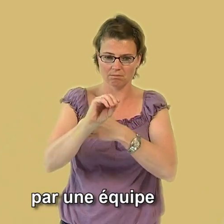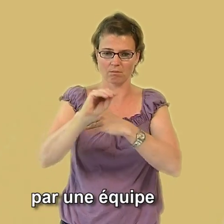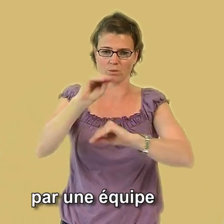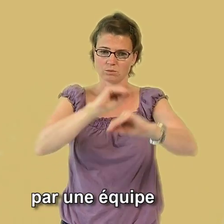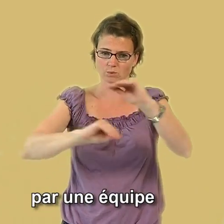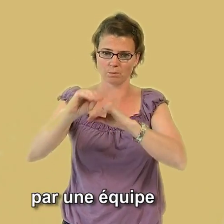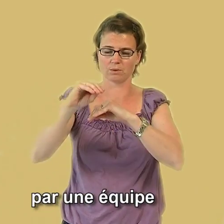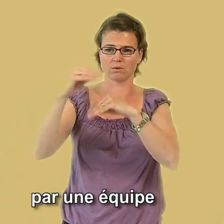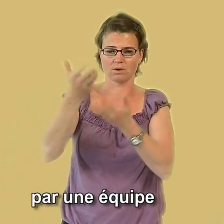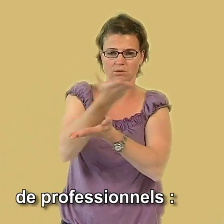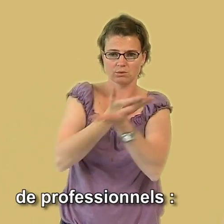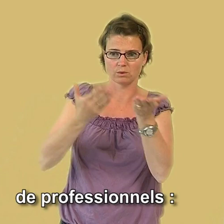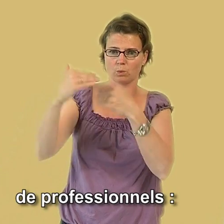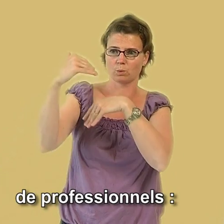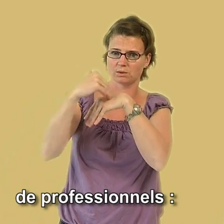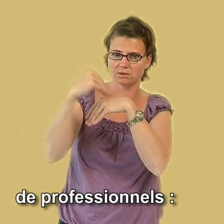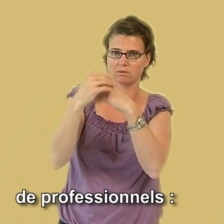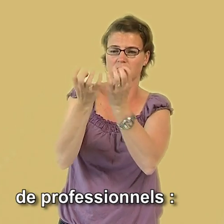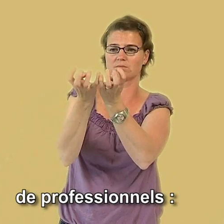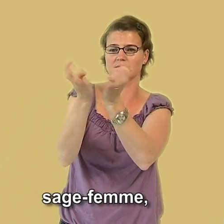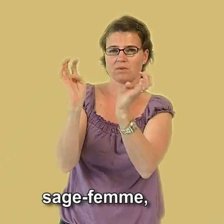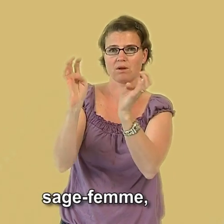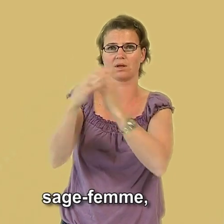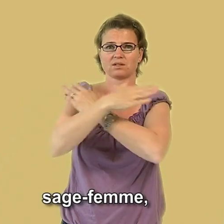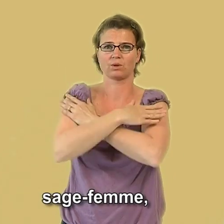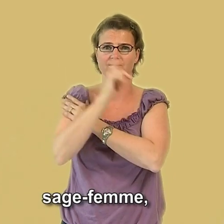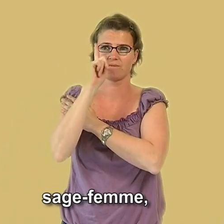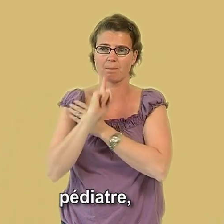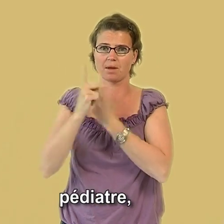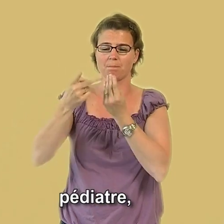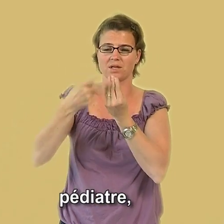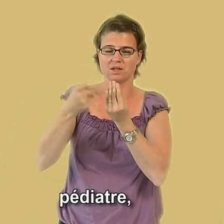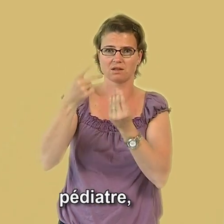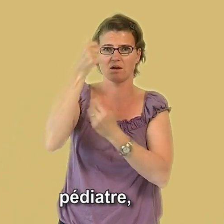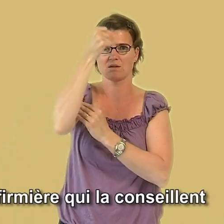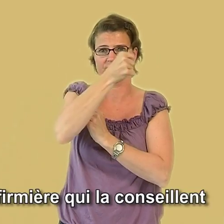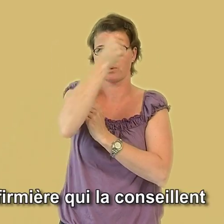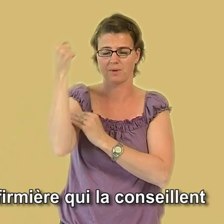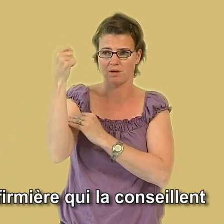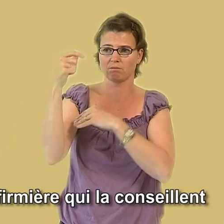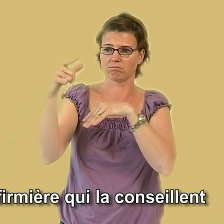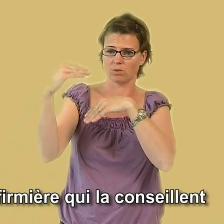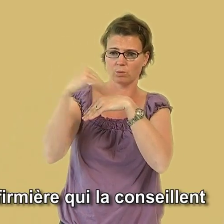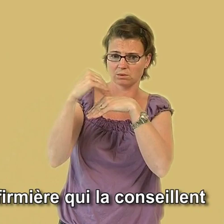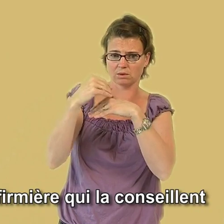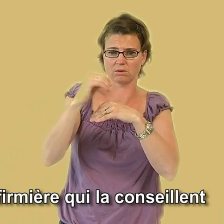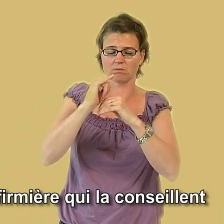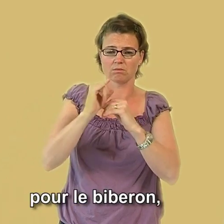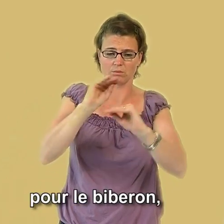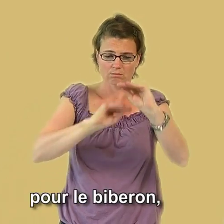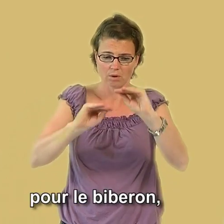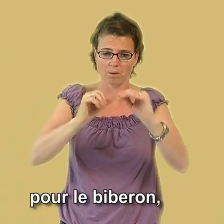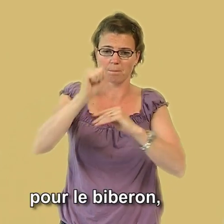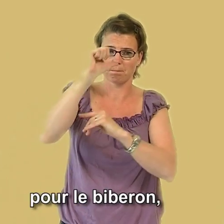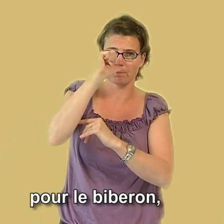Lors du séjour à la maternité, la jeune maman est entourée d'une équipe de professionnels, des sages-femmes, pédiatres, infirmières,